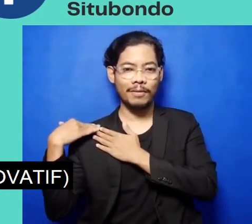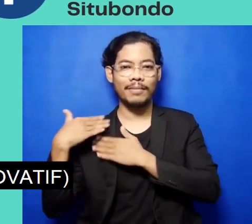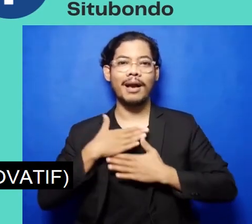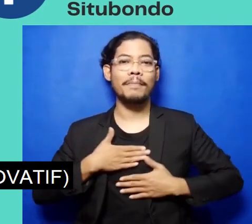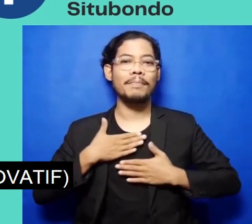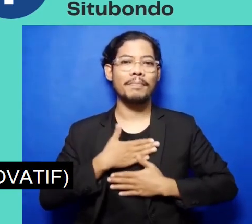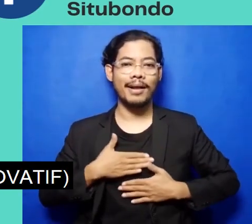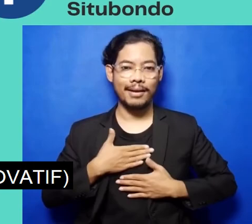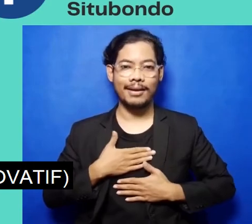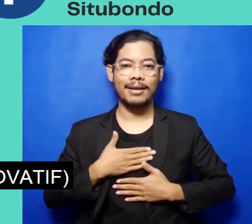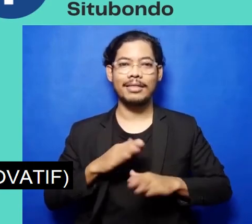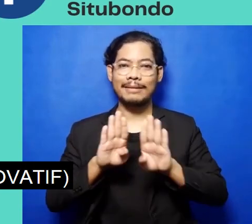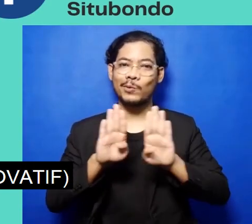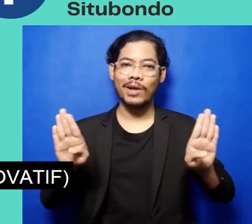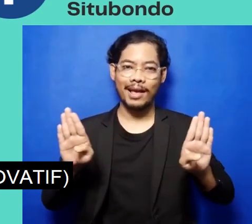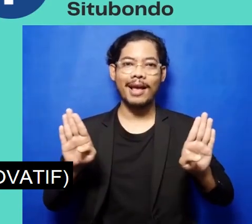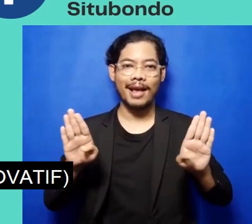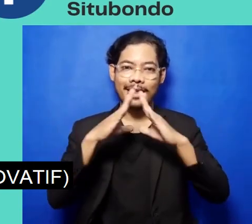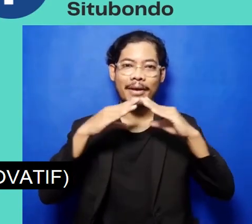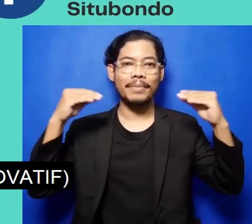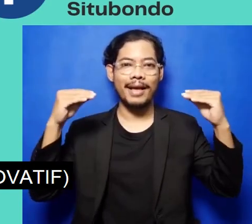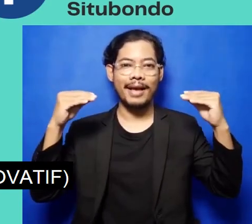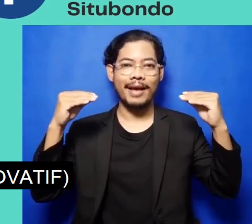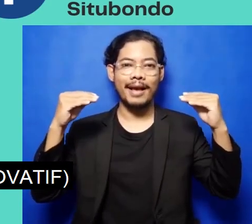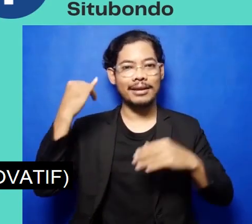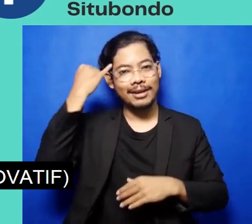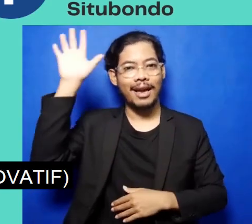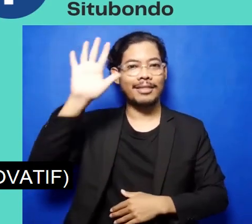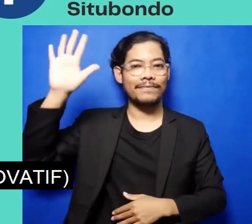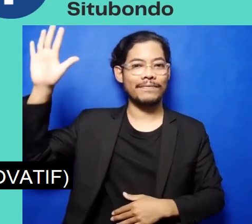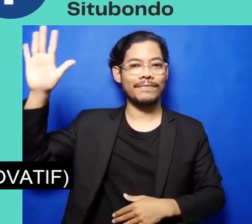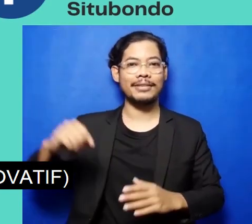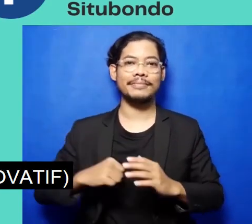akuntabel, nyaman, transparan, ramah, inovatif.